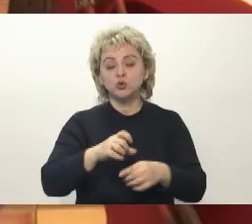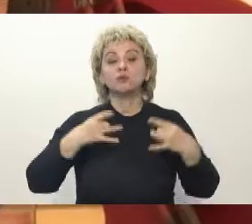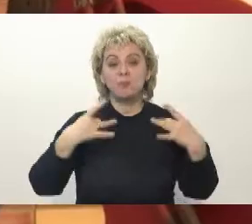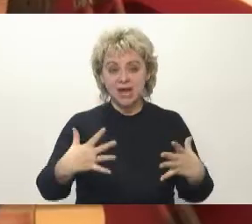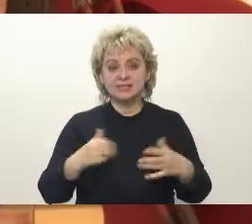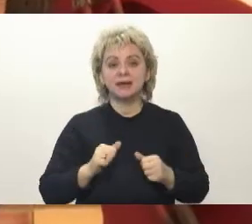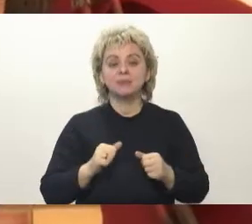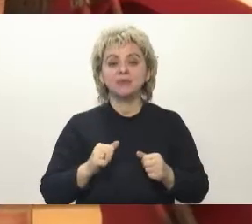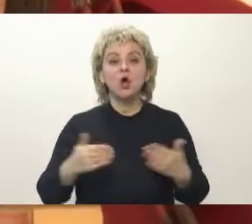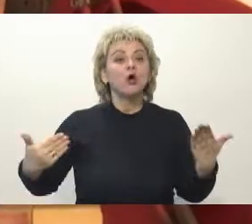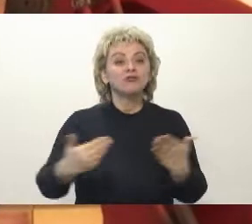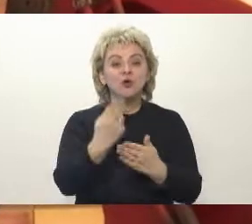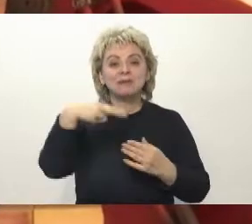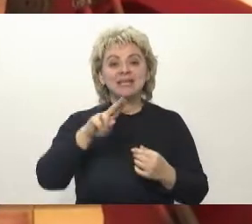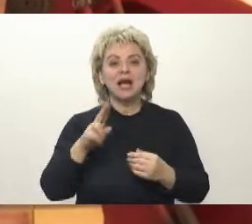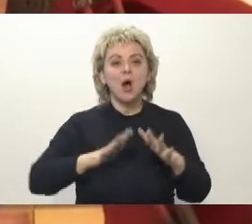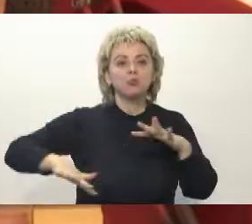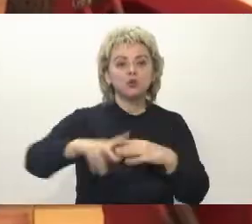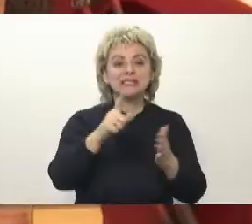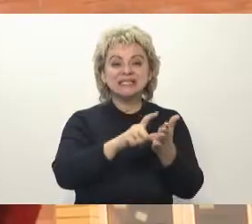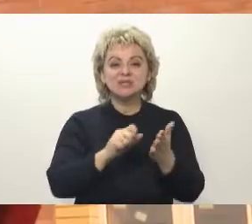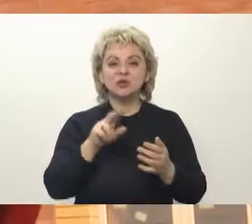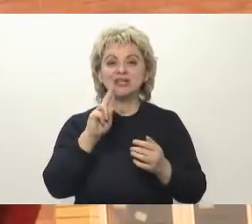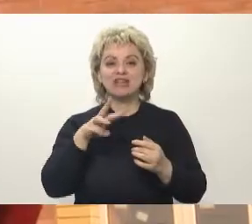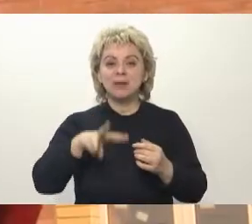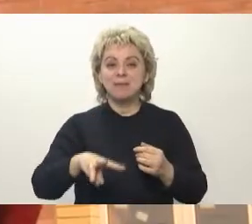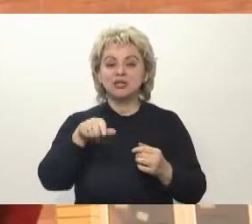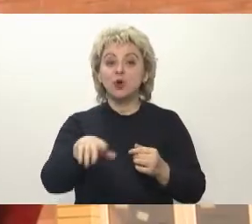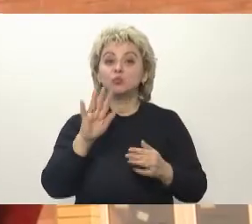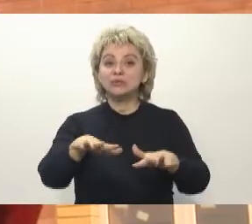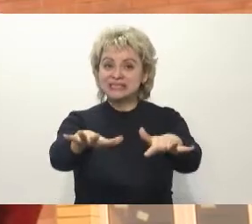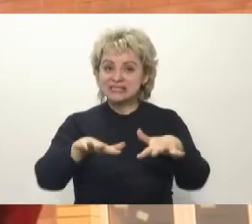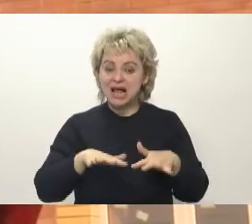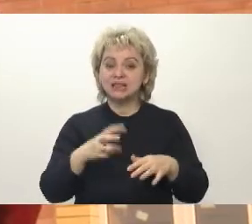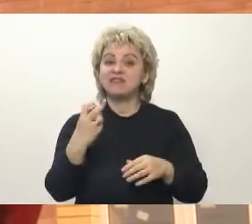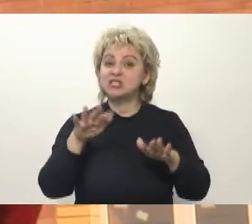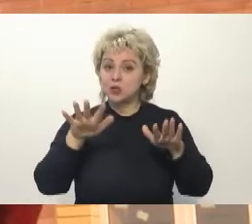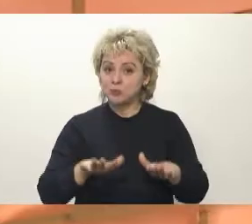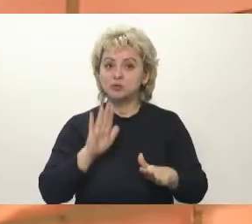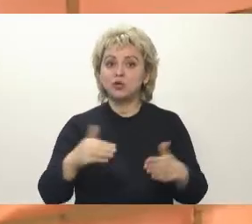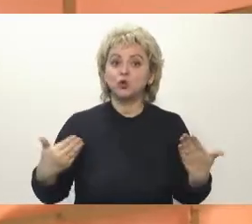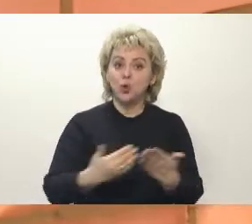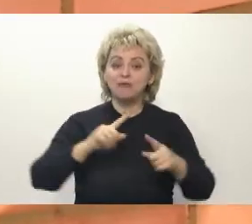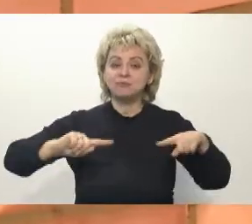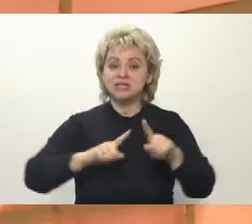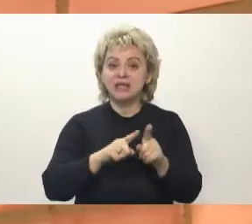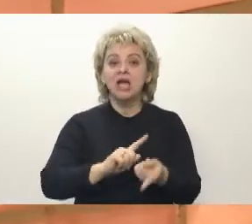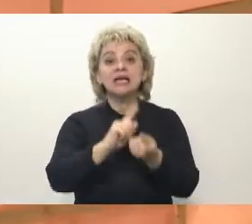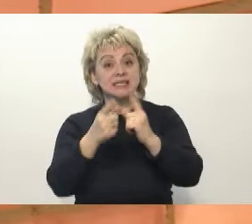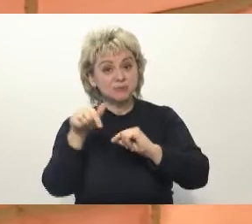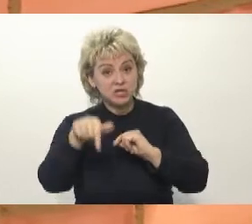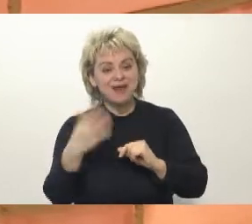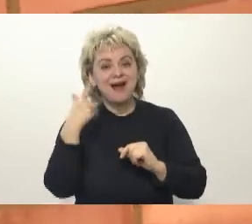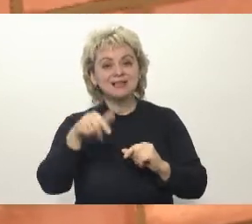праздником. В новом ДК площадью 700 квадратных метров будет зрительный зал на 200 мест, причем по новым технологиям –